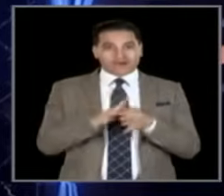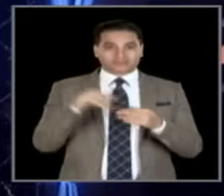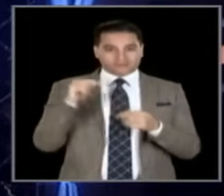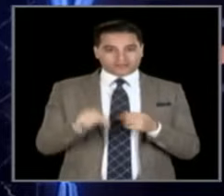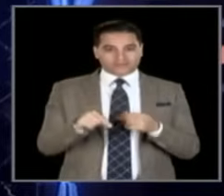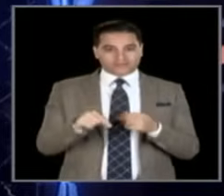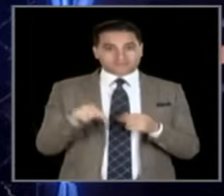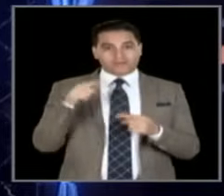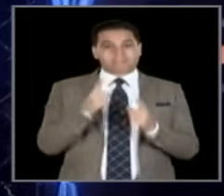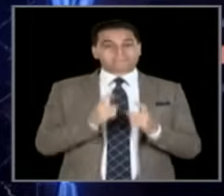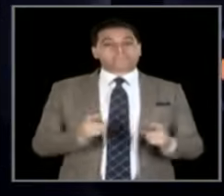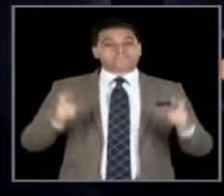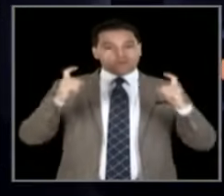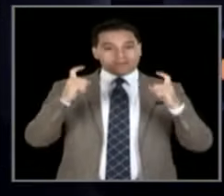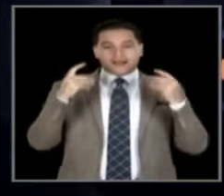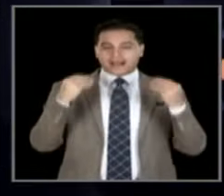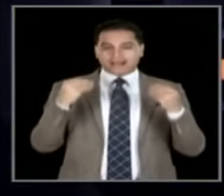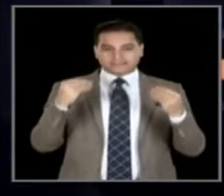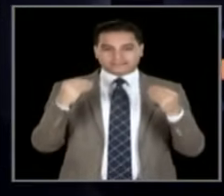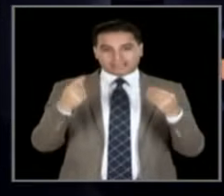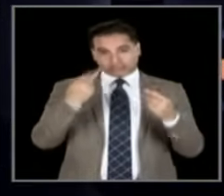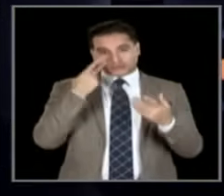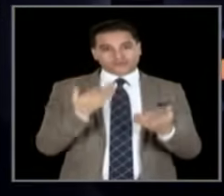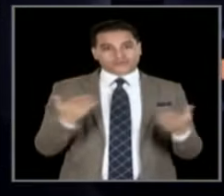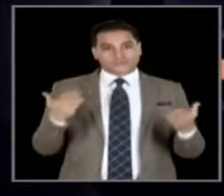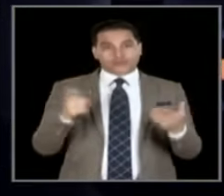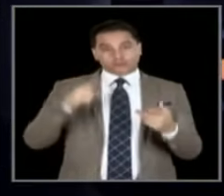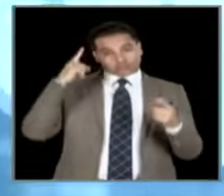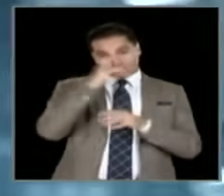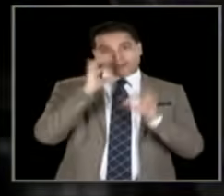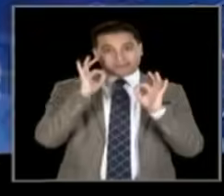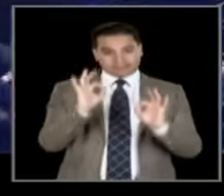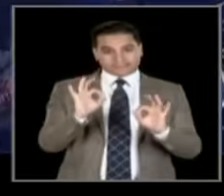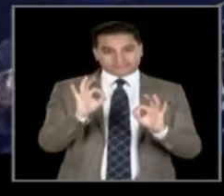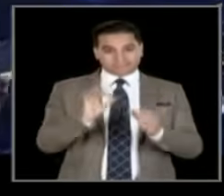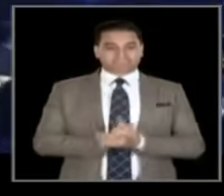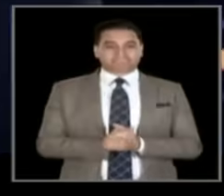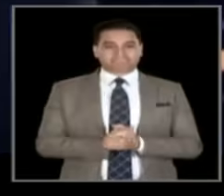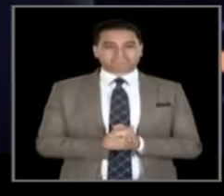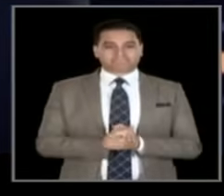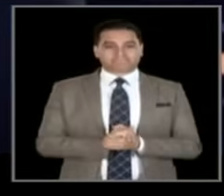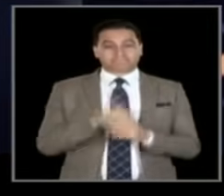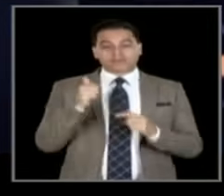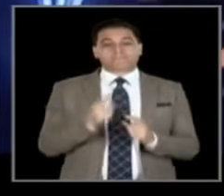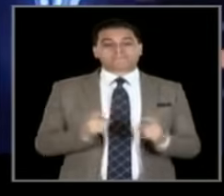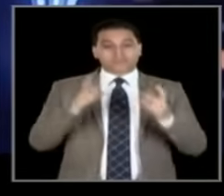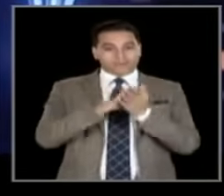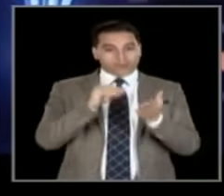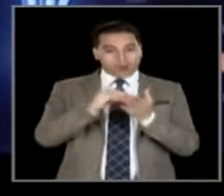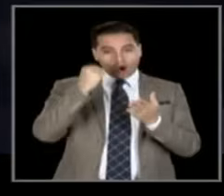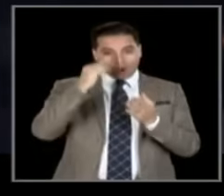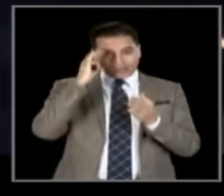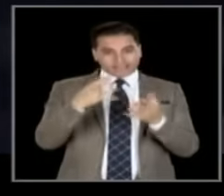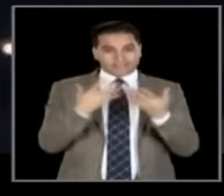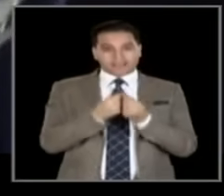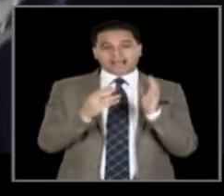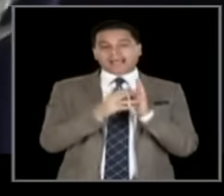النهارده المباراه لسه في الملعب وصعبه جدا المباراه ابتدت قويه جدا